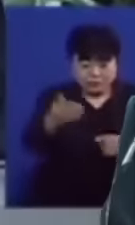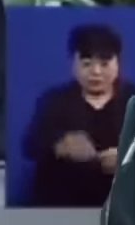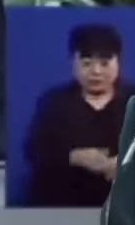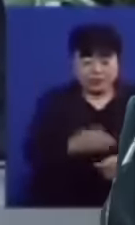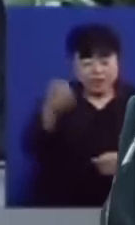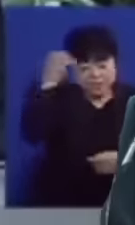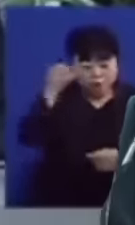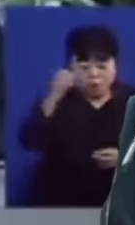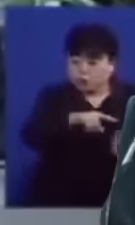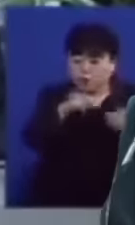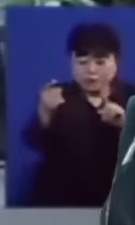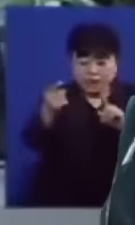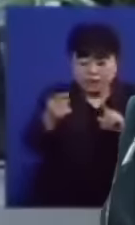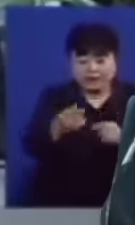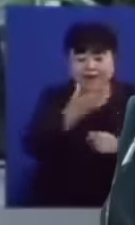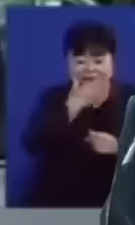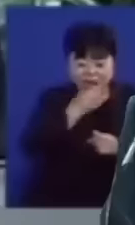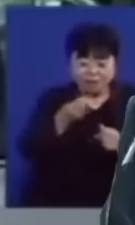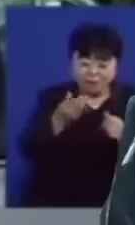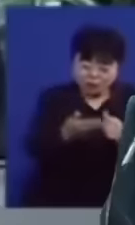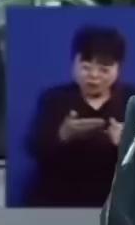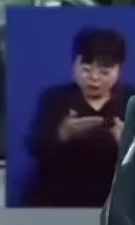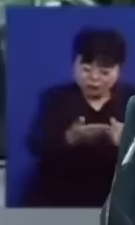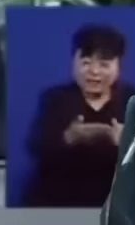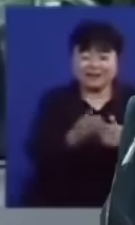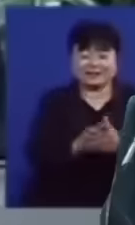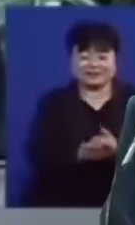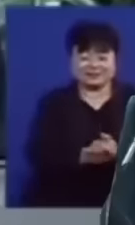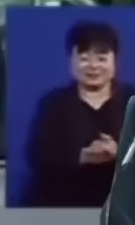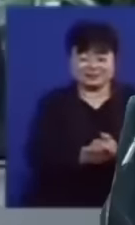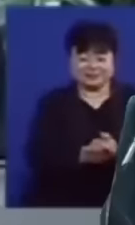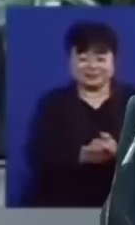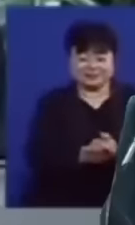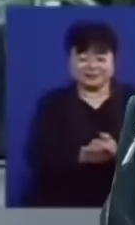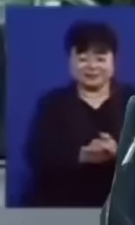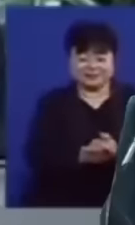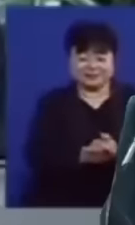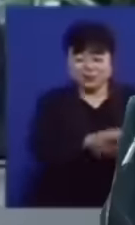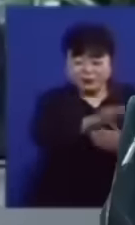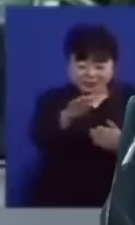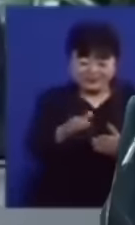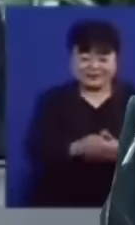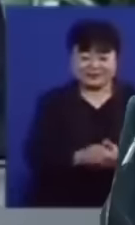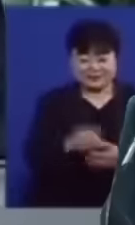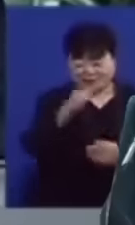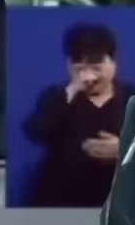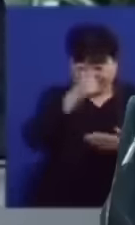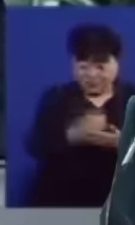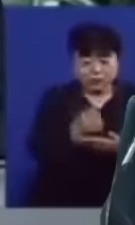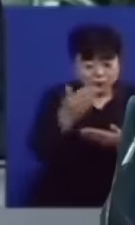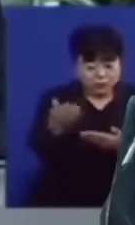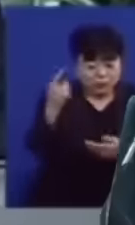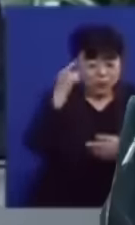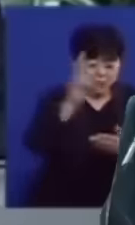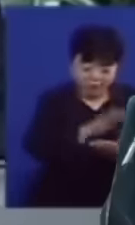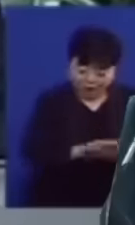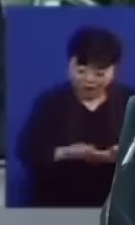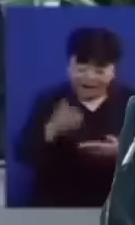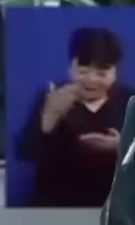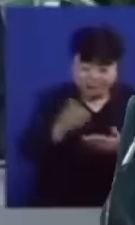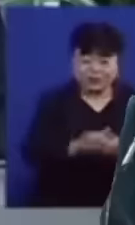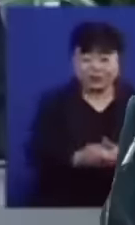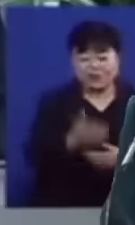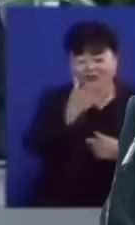영혼을 소생시킨다는 것은 행복하게 만들어주신다는 것입니다. 자, 우리를 형통케 하시고 평안케 하시고